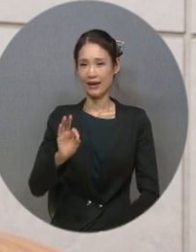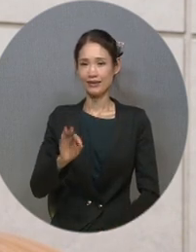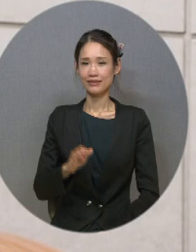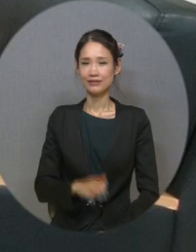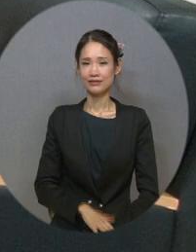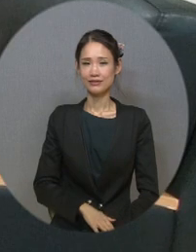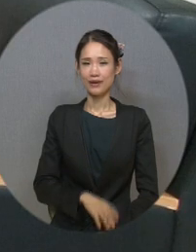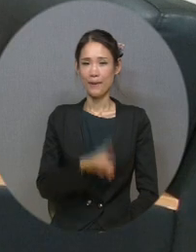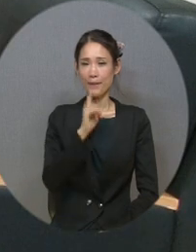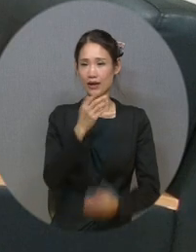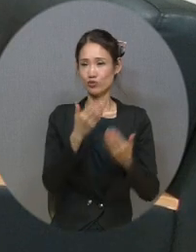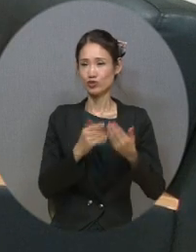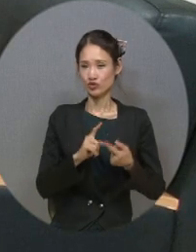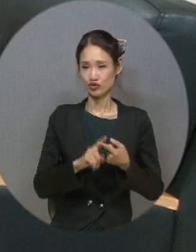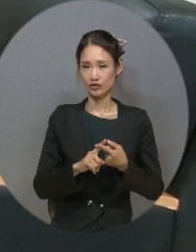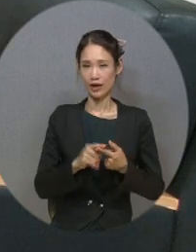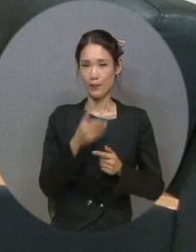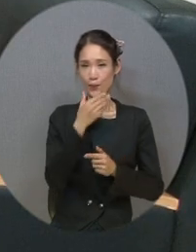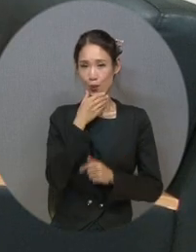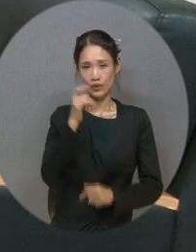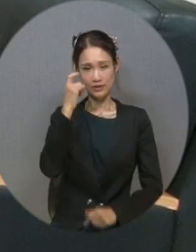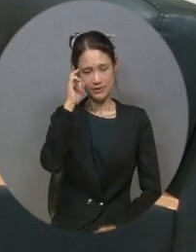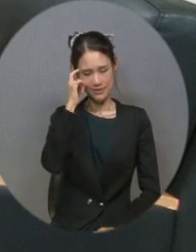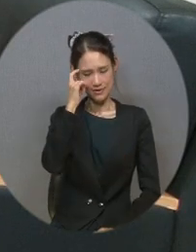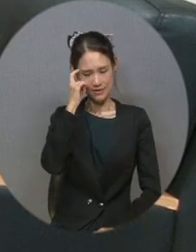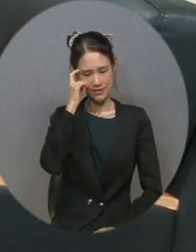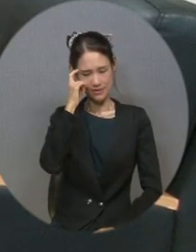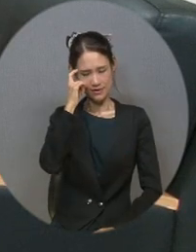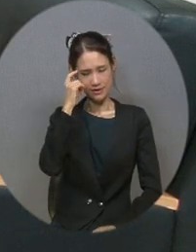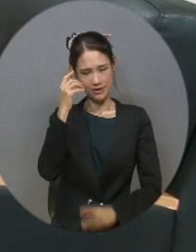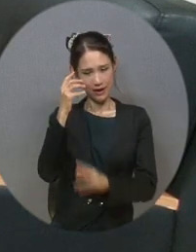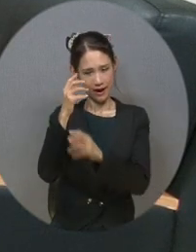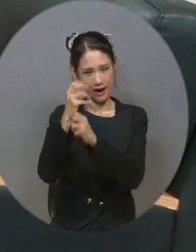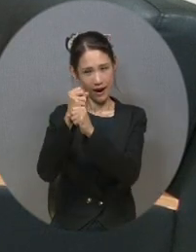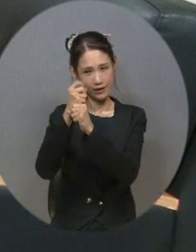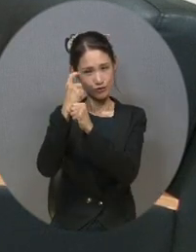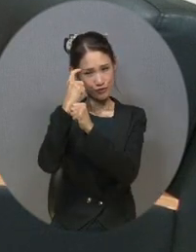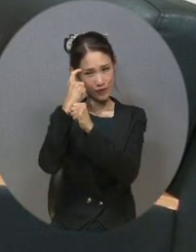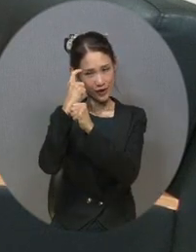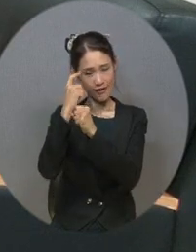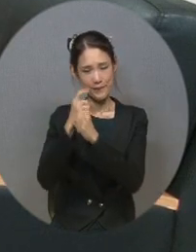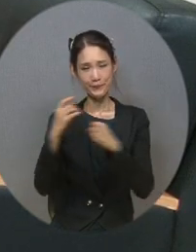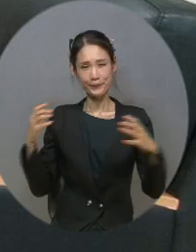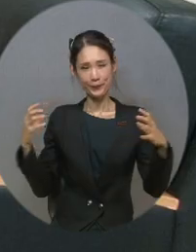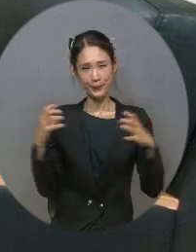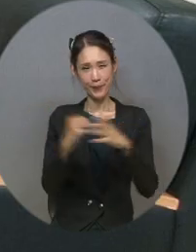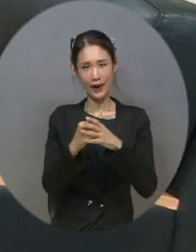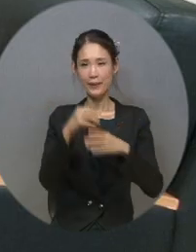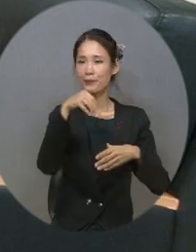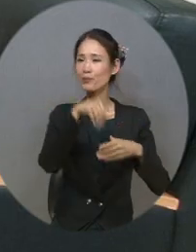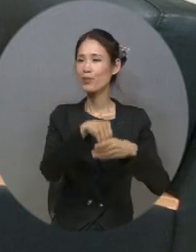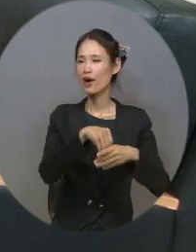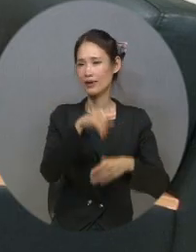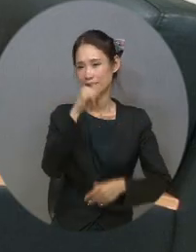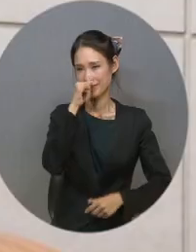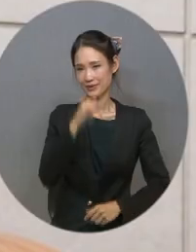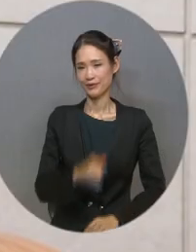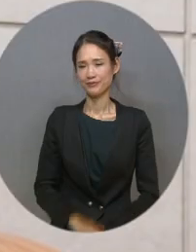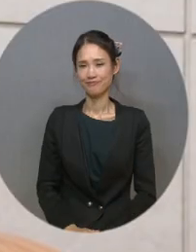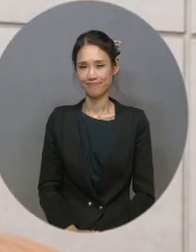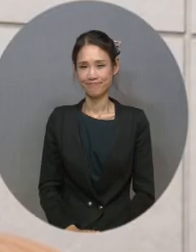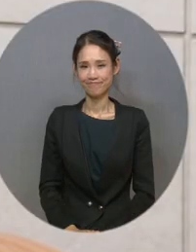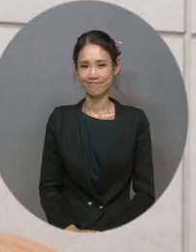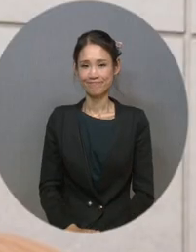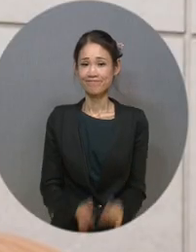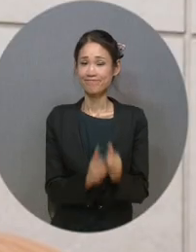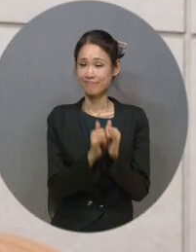대로 복지의 개념이 상당히 많이 도입된 그런 슬로건이라고 제가 생각을 합니다. 네.